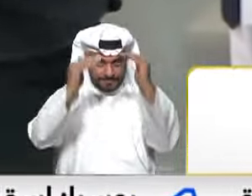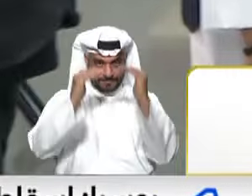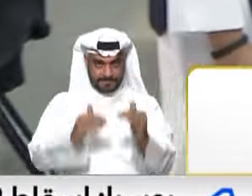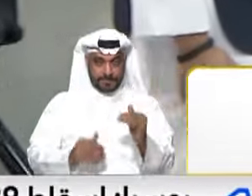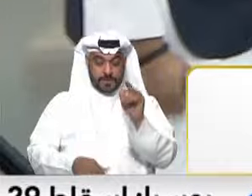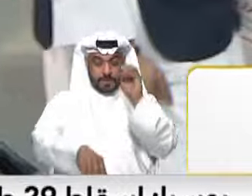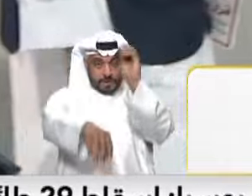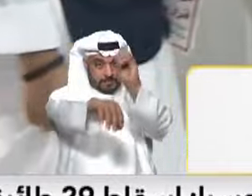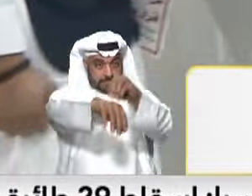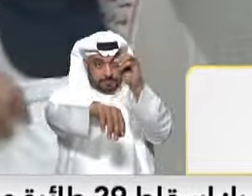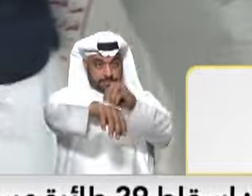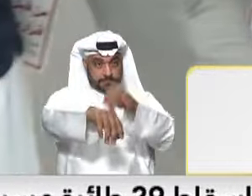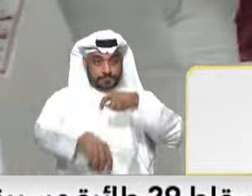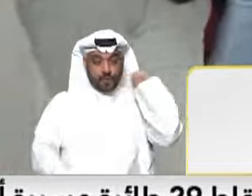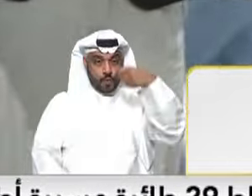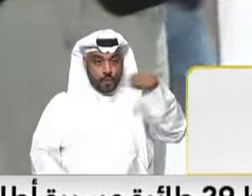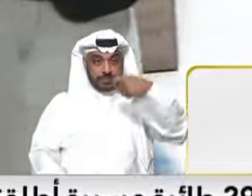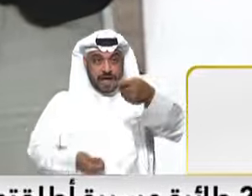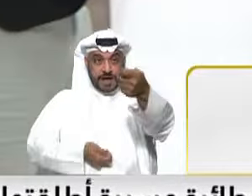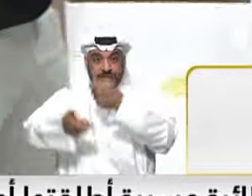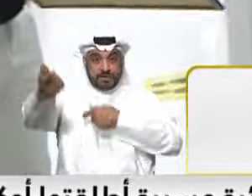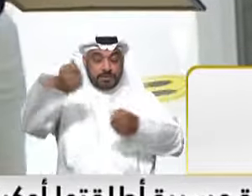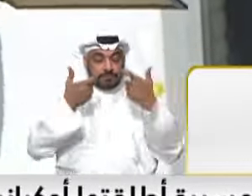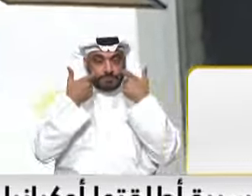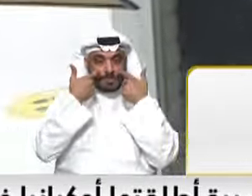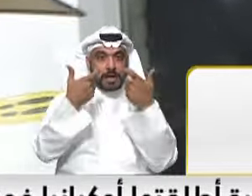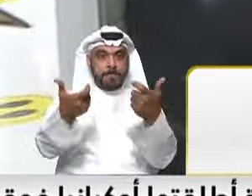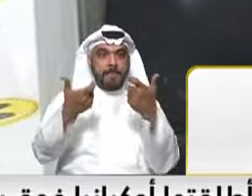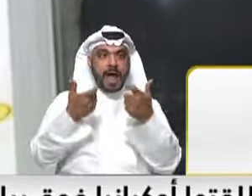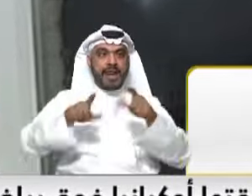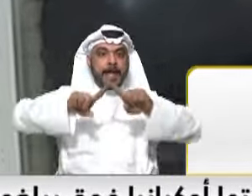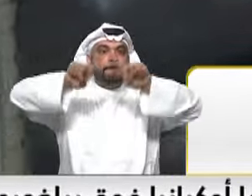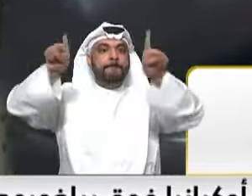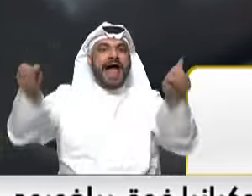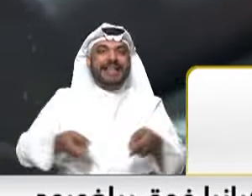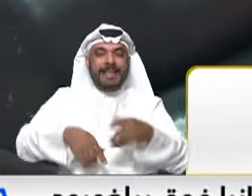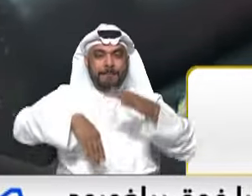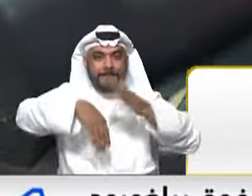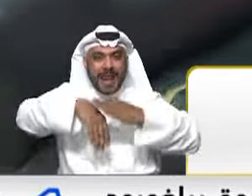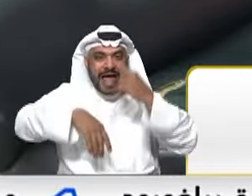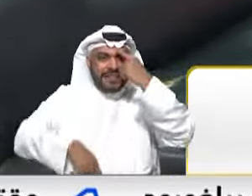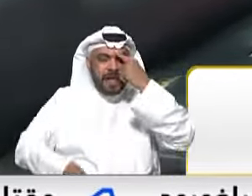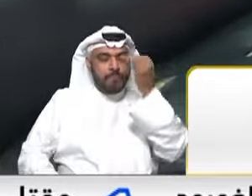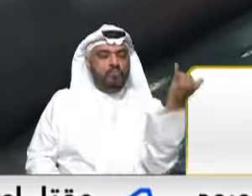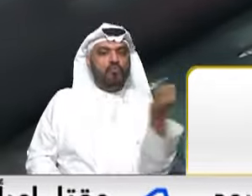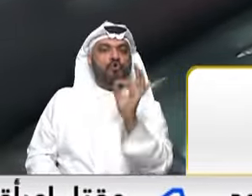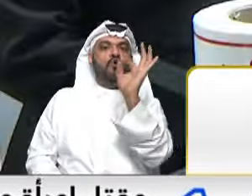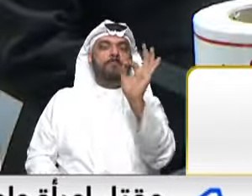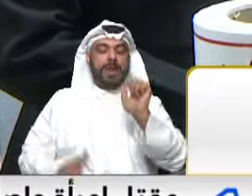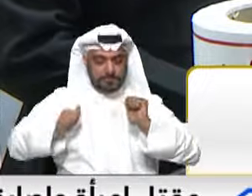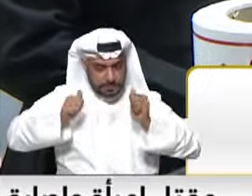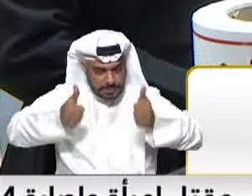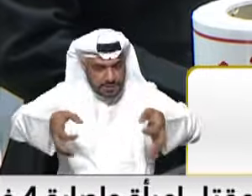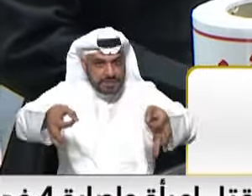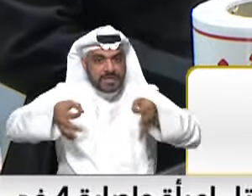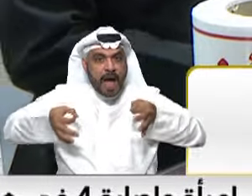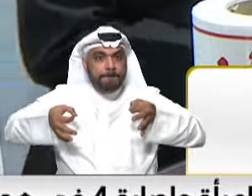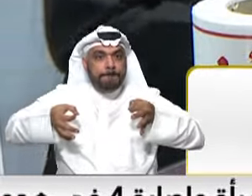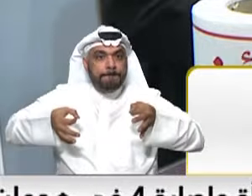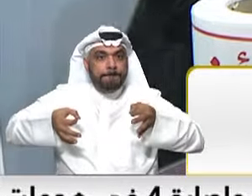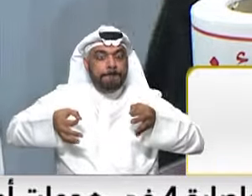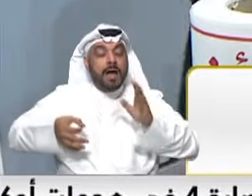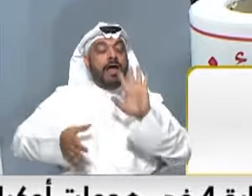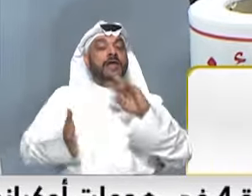وتشدد إدارة الرقابة التجارية على أصحاب مكاتب استخدام العمالة بضرورة الالتزام بالقانون